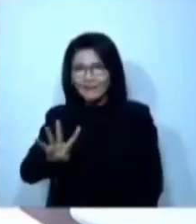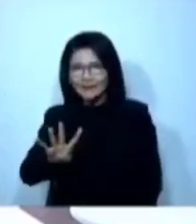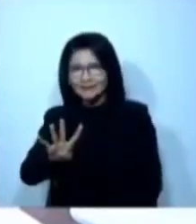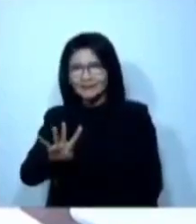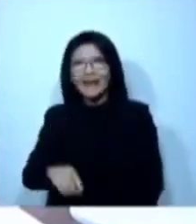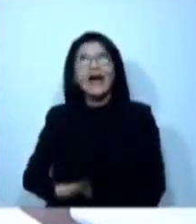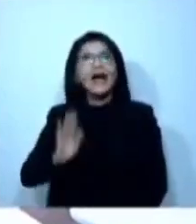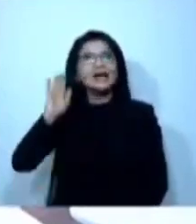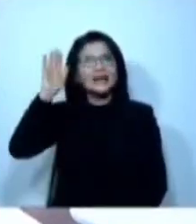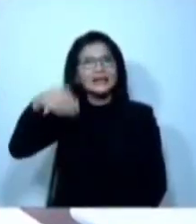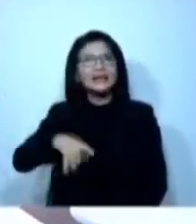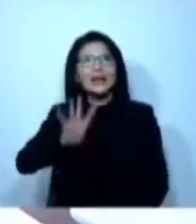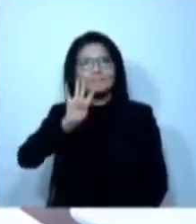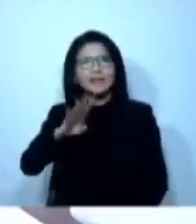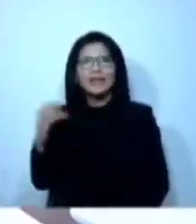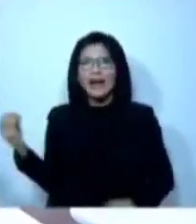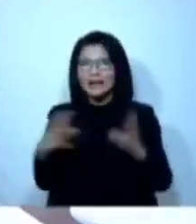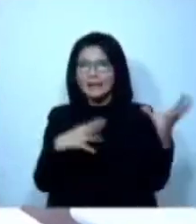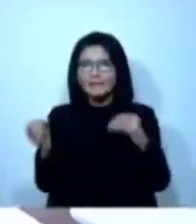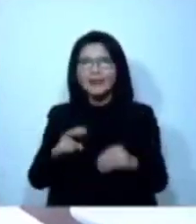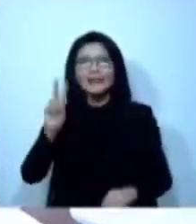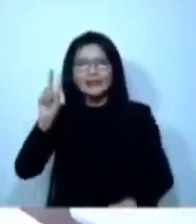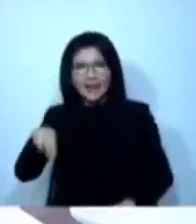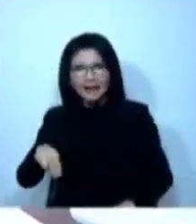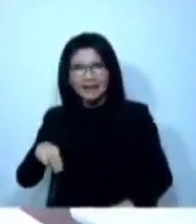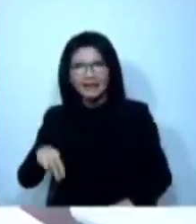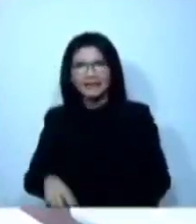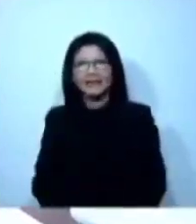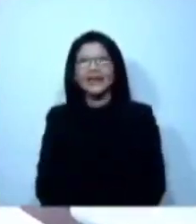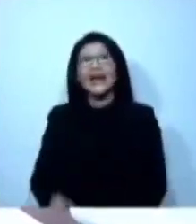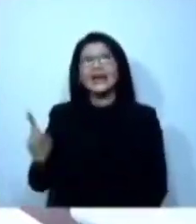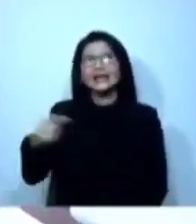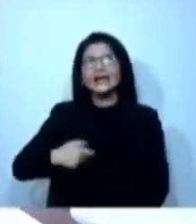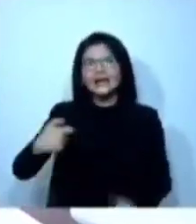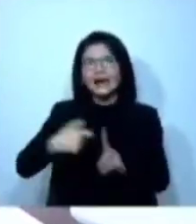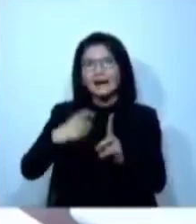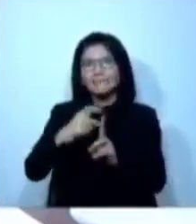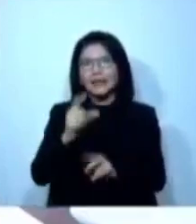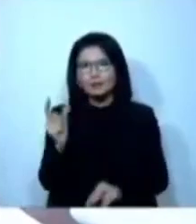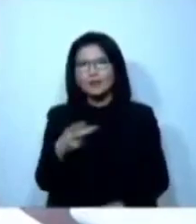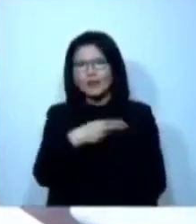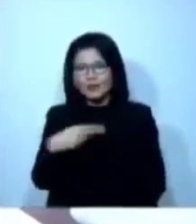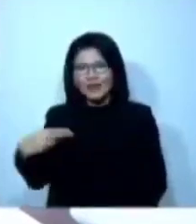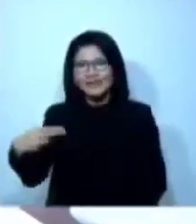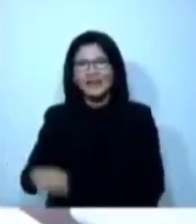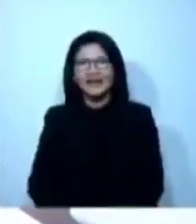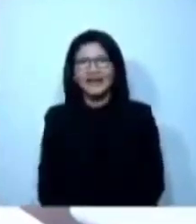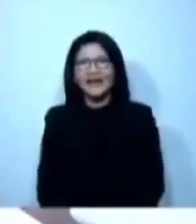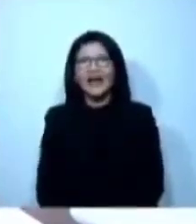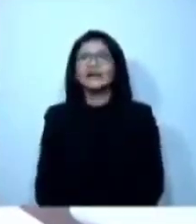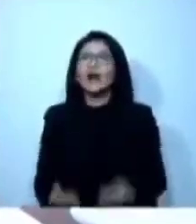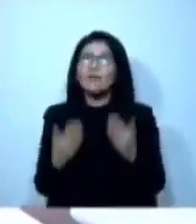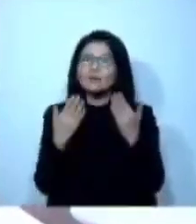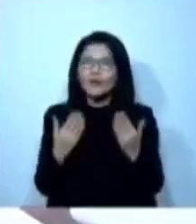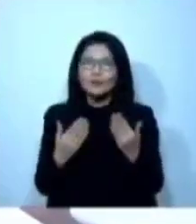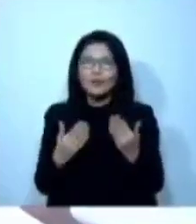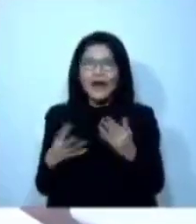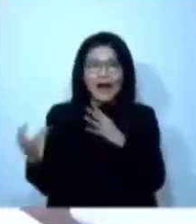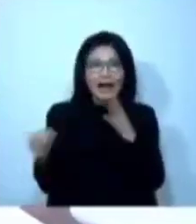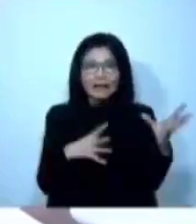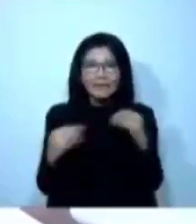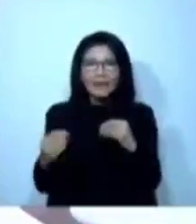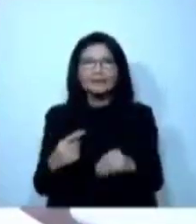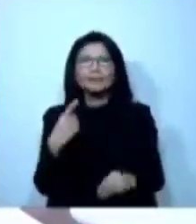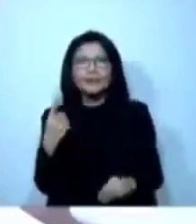Masih akan ada 4 debat lagi yang akan disegarakan oleh Komisi Pemilihan Umum Republik Indonesia. Dan semoga debat pertama